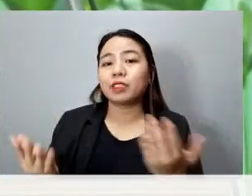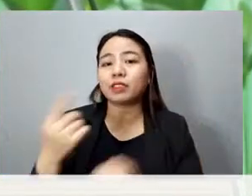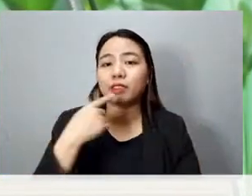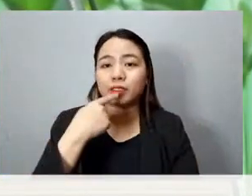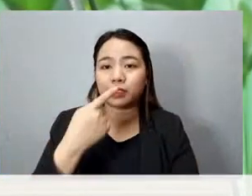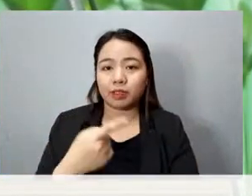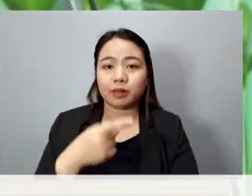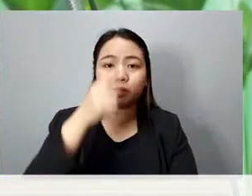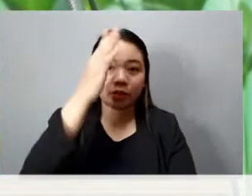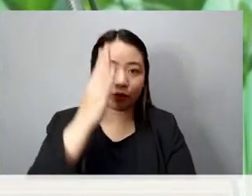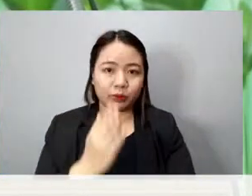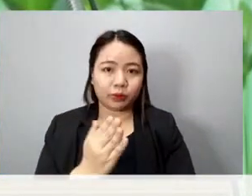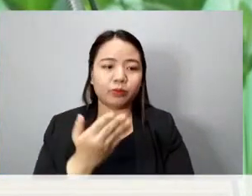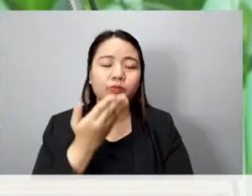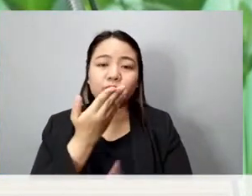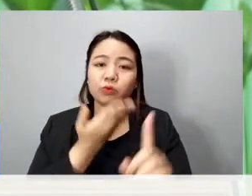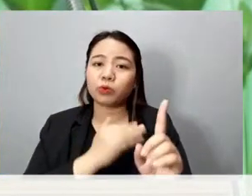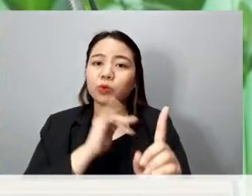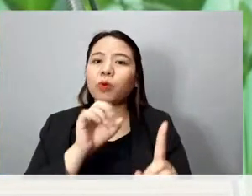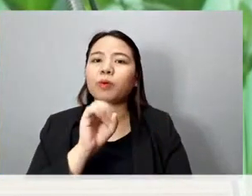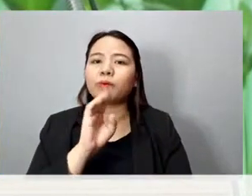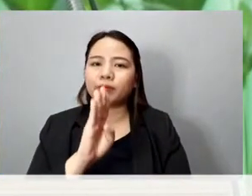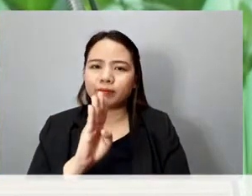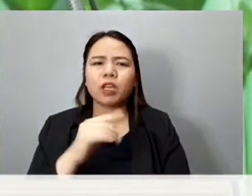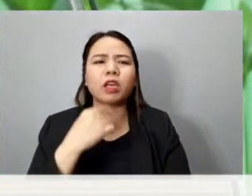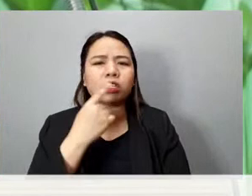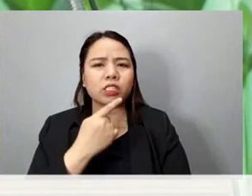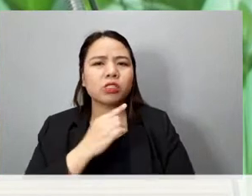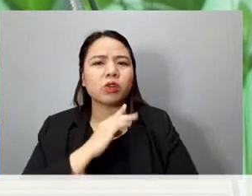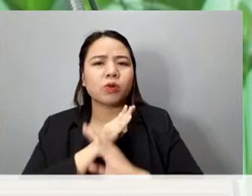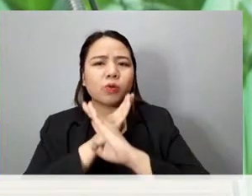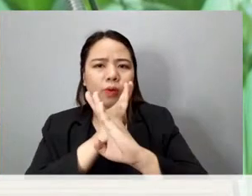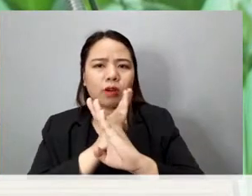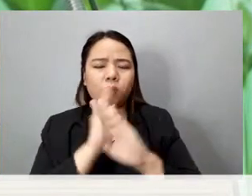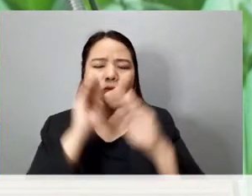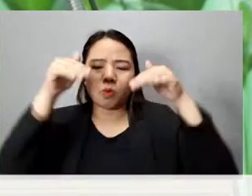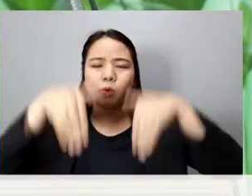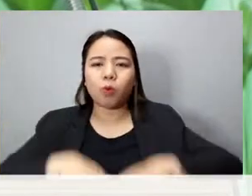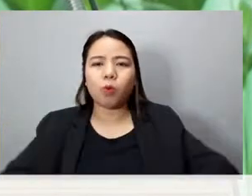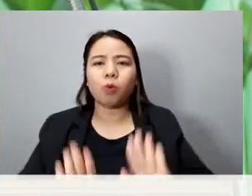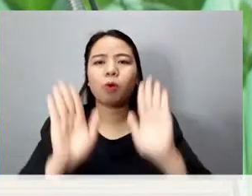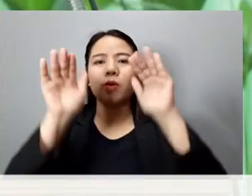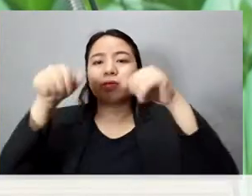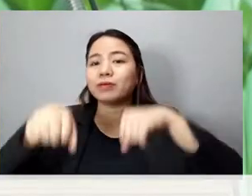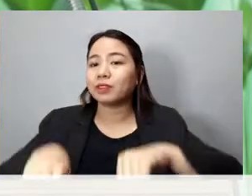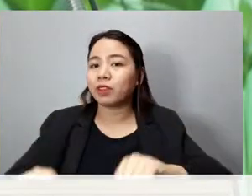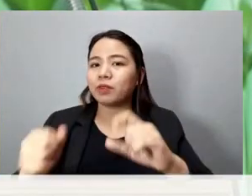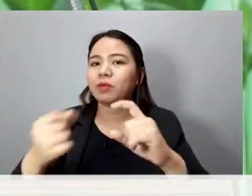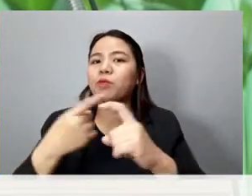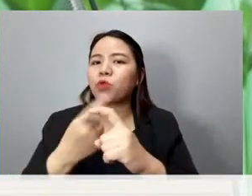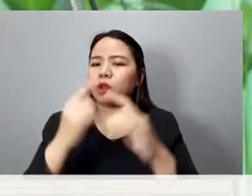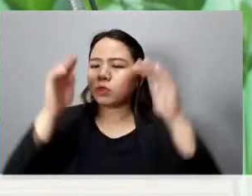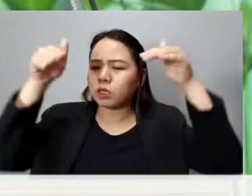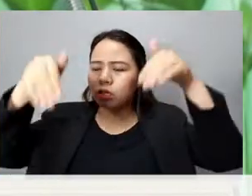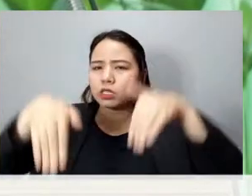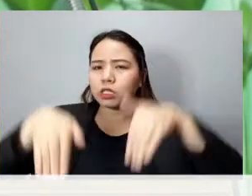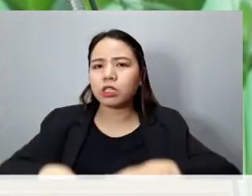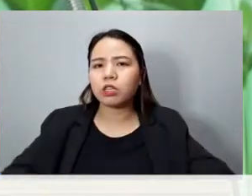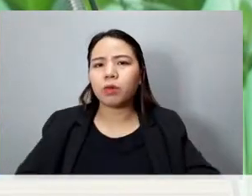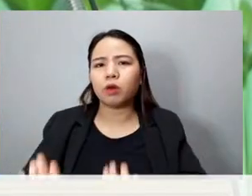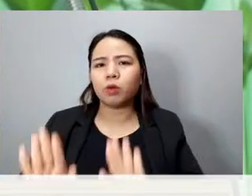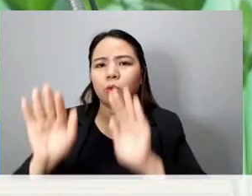kay Job. Sino ang umarang sa agos ng dagat, nang mula sa kalaliman, ito'y